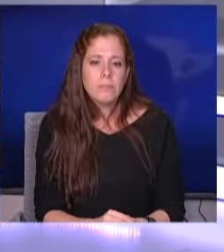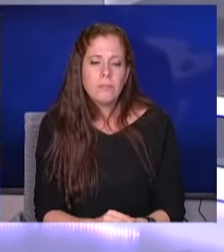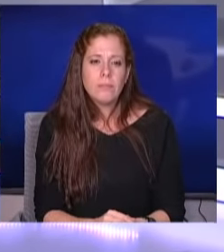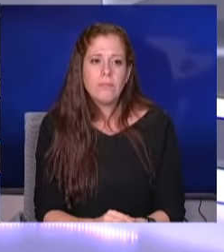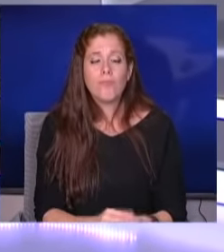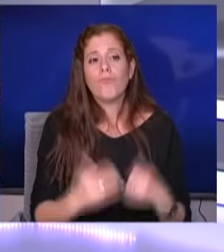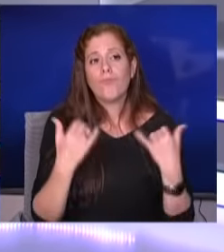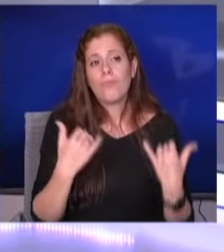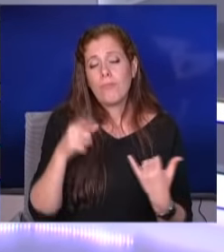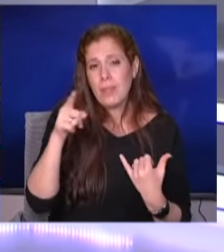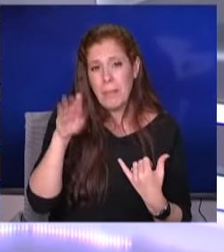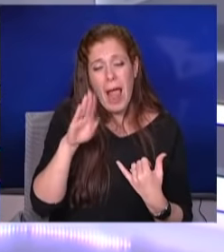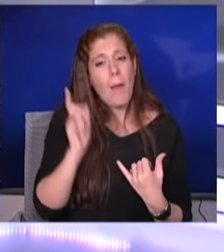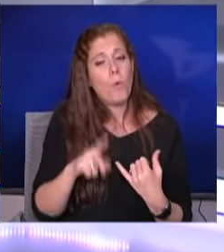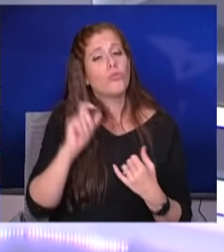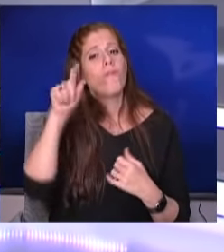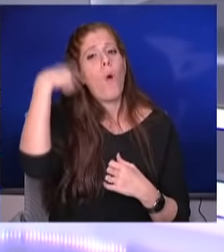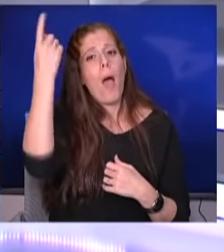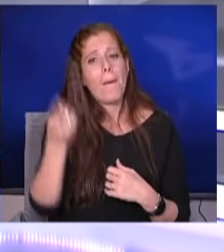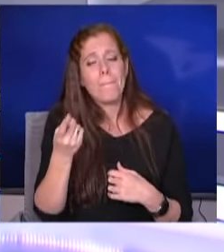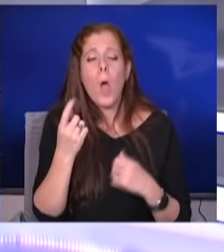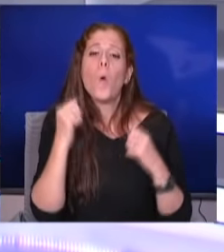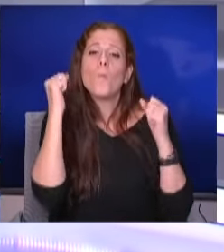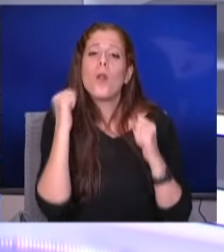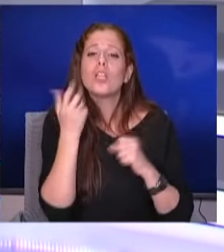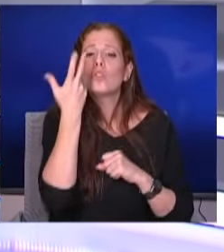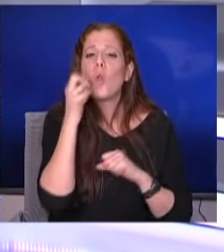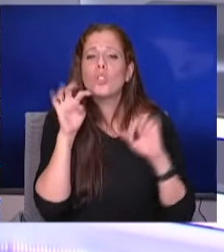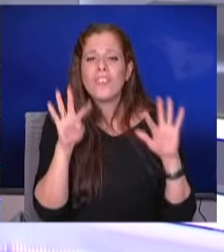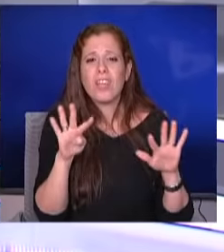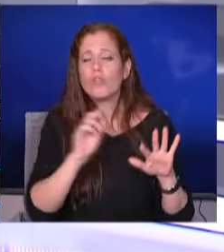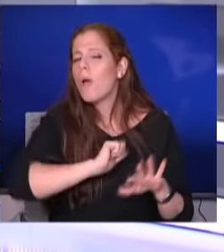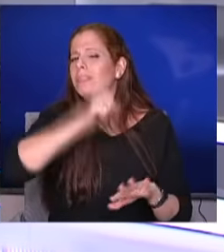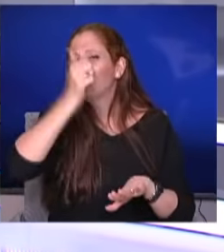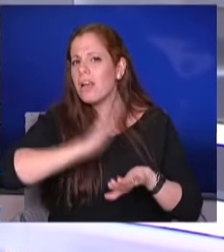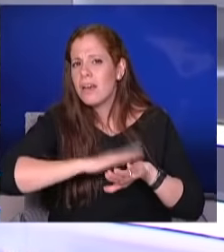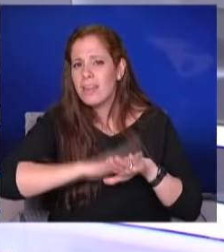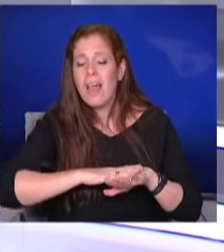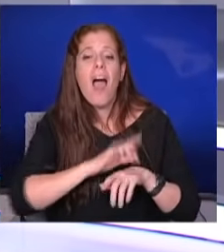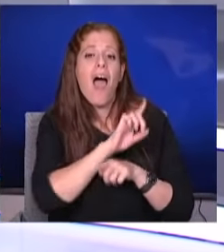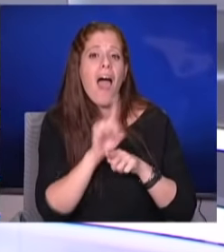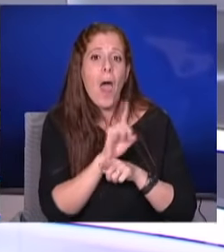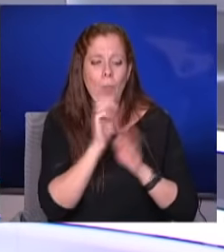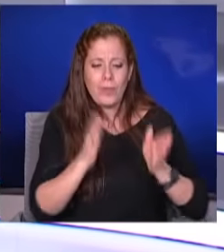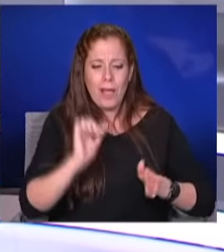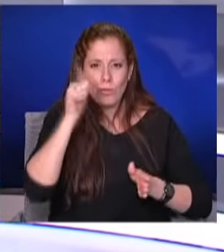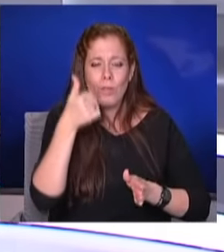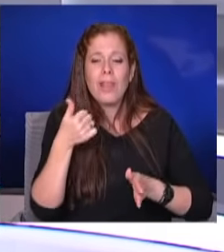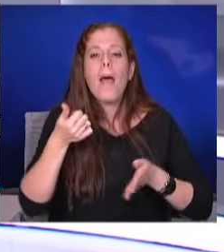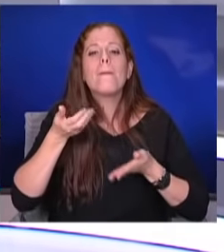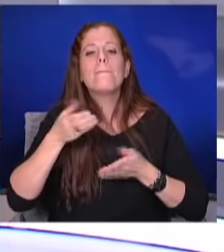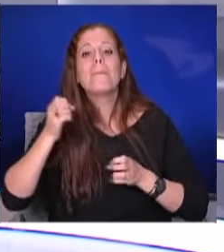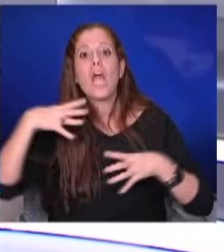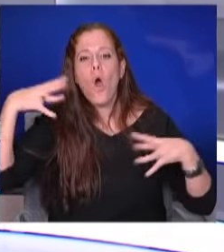אמור לחגוג בחודש הבא יום הולדת 39. הוא היה בשיא הקריירה, רגע אחרי העונה הראשונה של הסדרה בני אור, שזכתה להצלחה